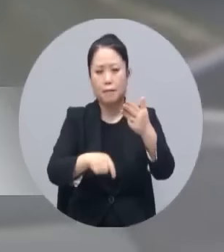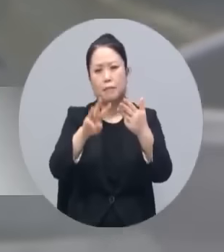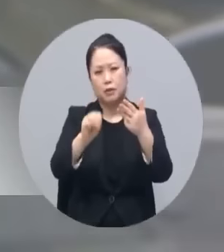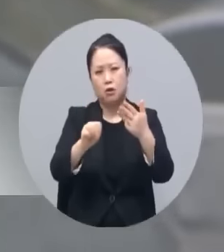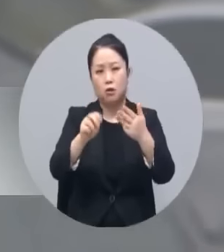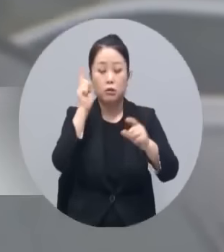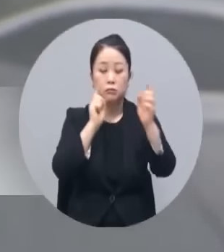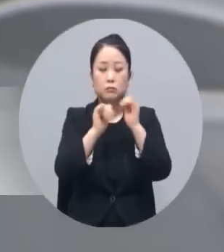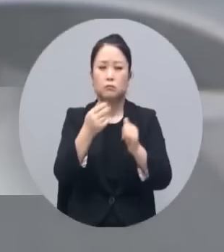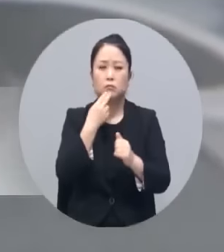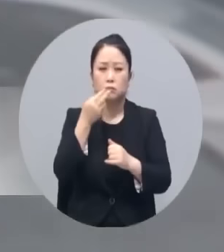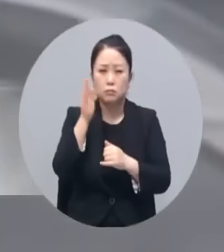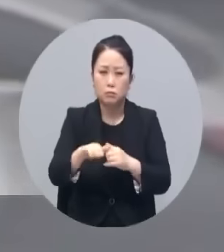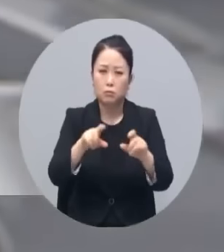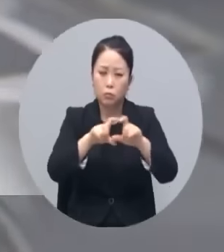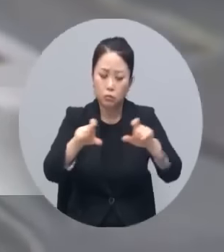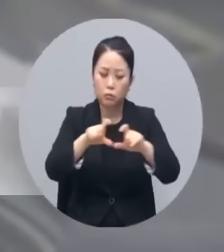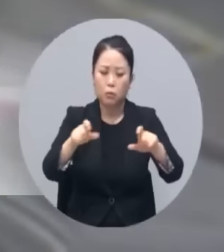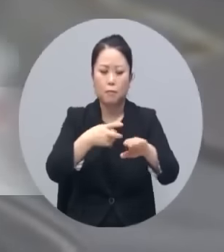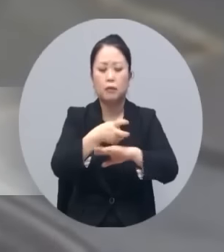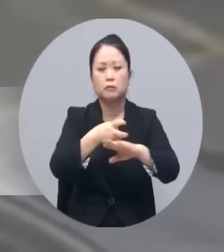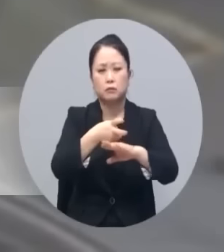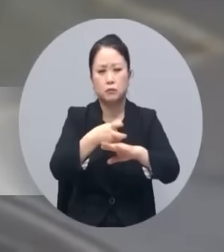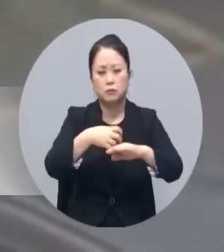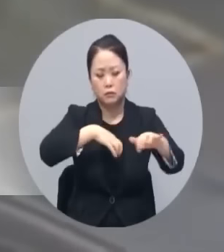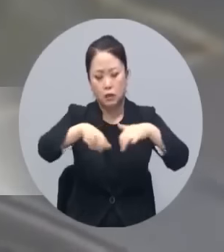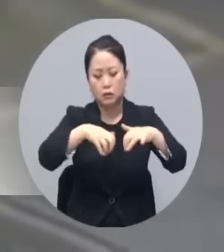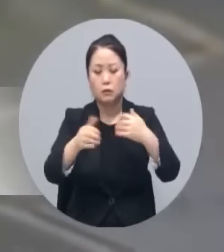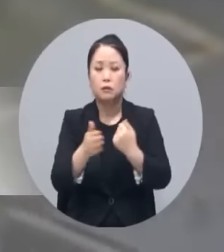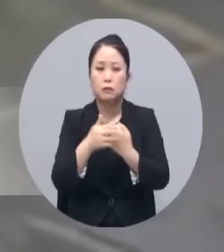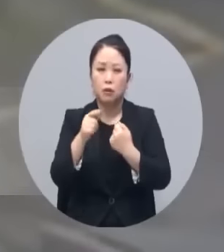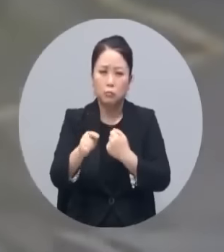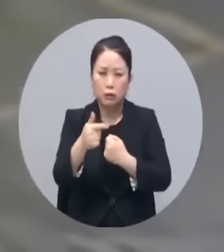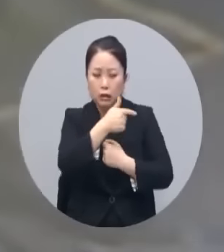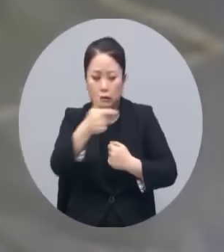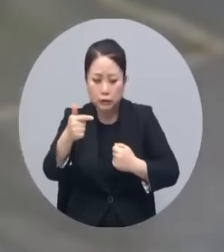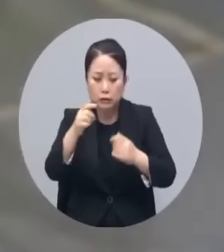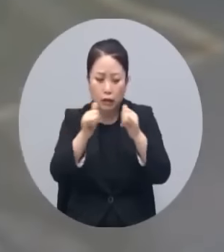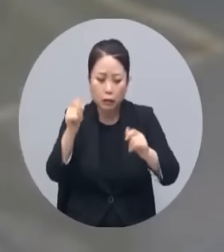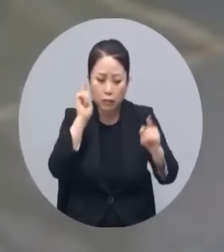없었지만 평소 시내버스가 오가는 도로라 큰 인명 피해로 이어질 뻔했습니다